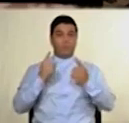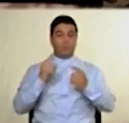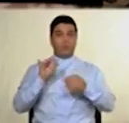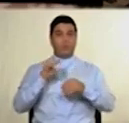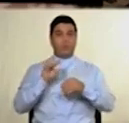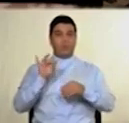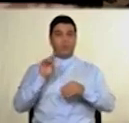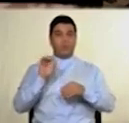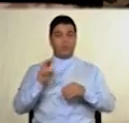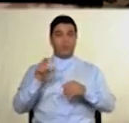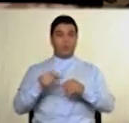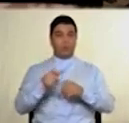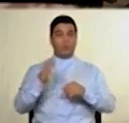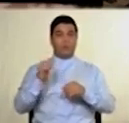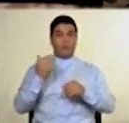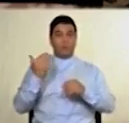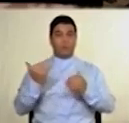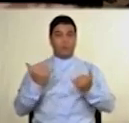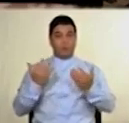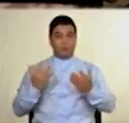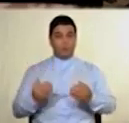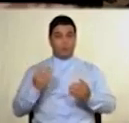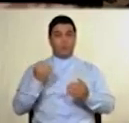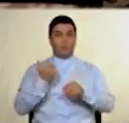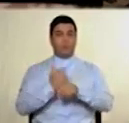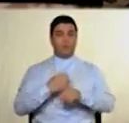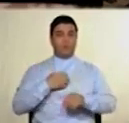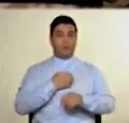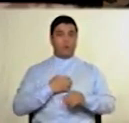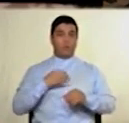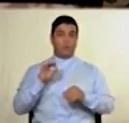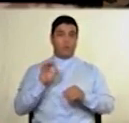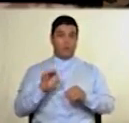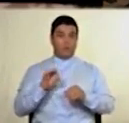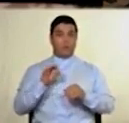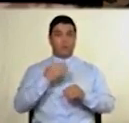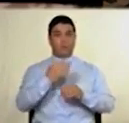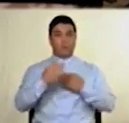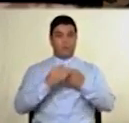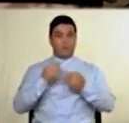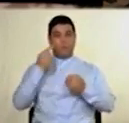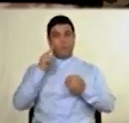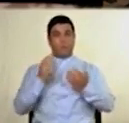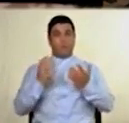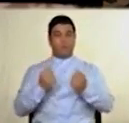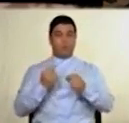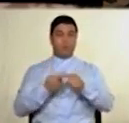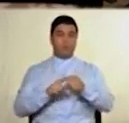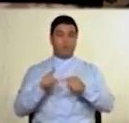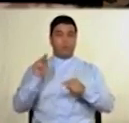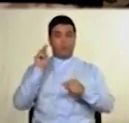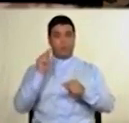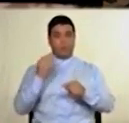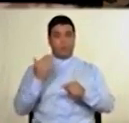yo'li va uning hozirgi kunda ham qanchalik ahamiyatga ega ekanligini bilib olish uchun ushbu